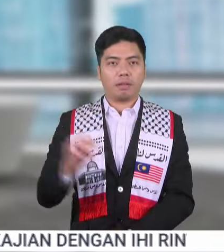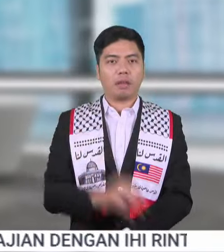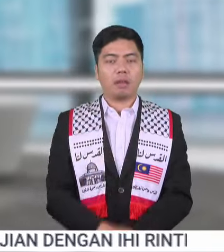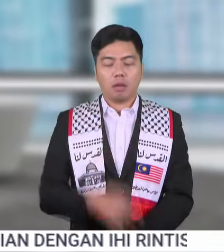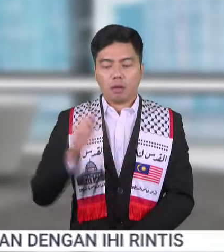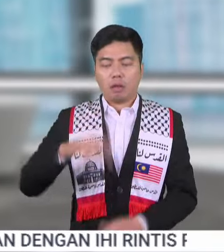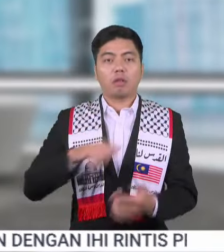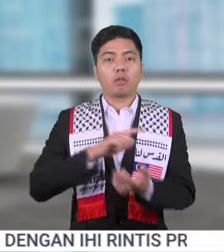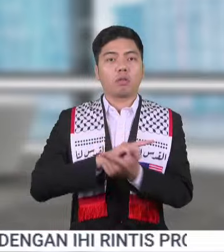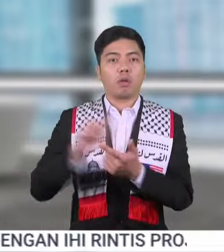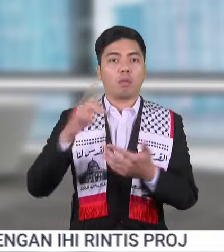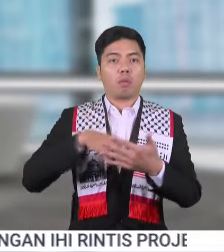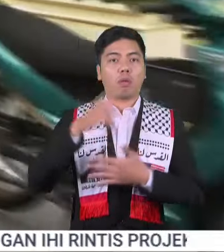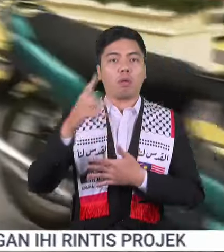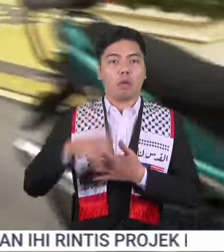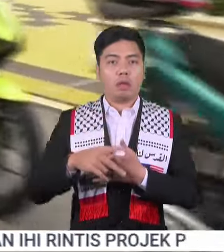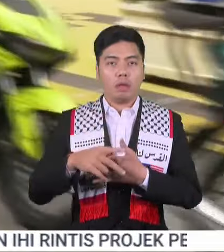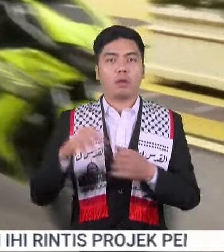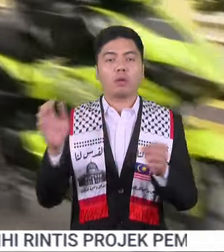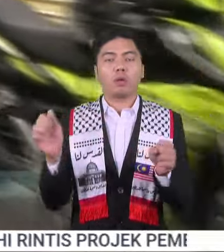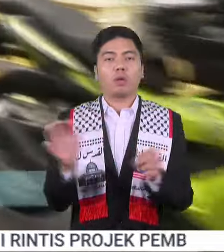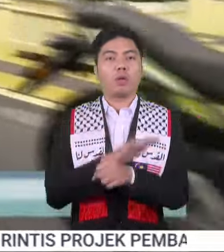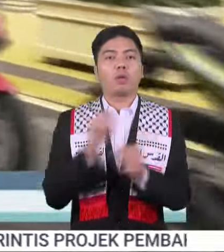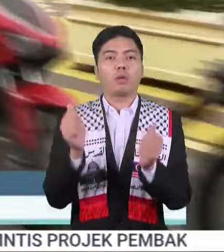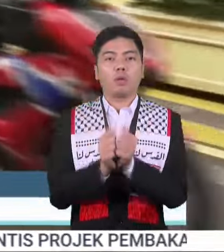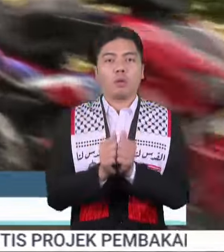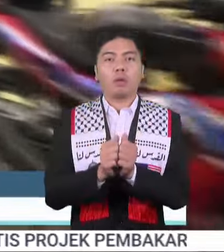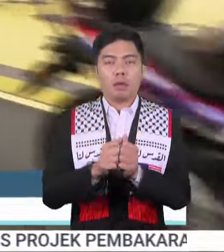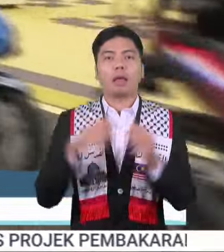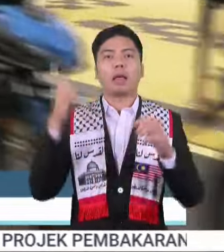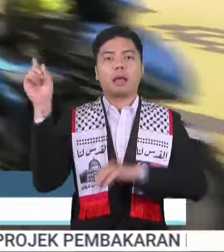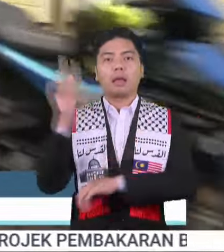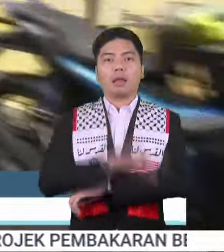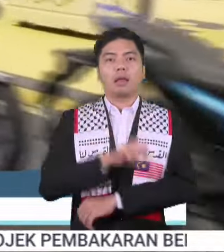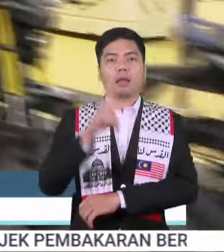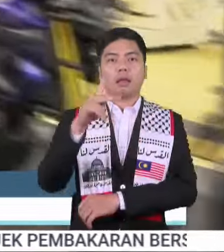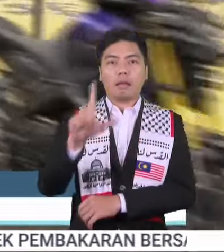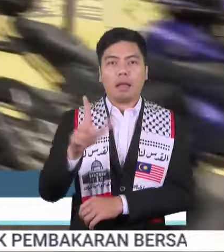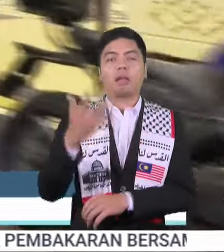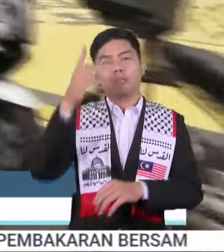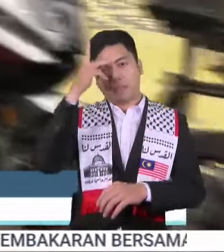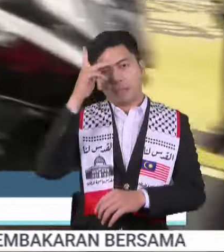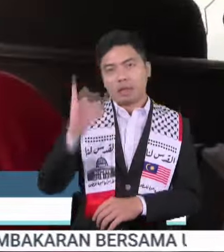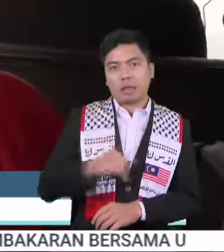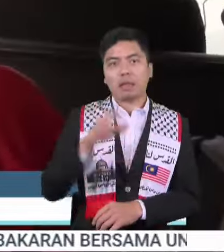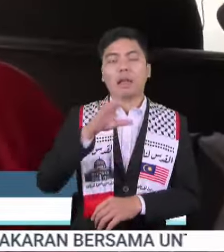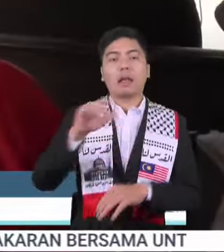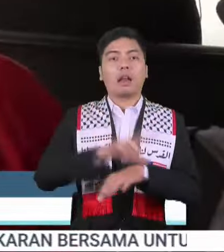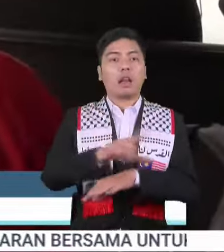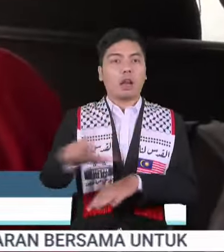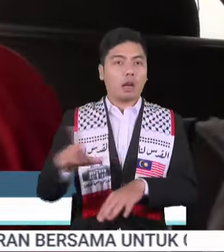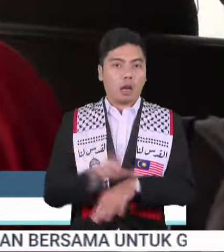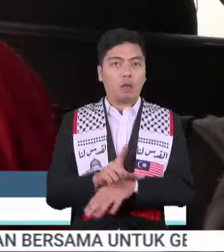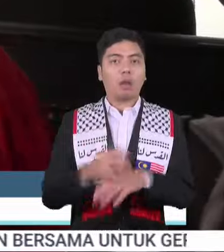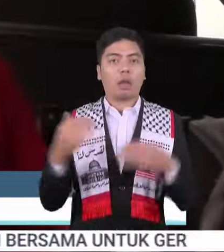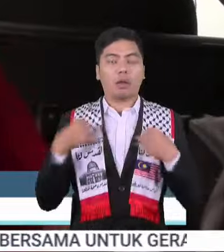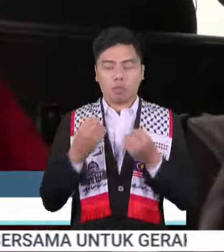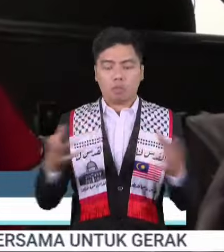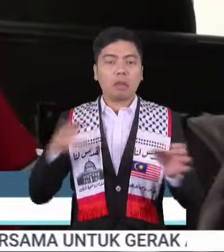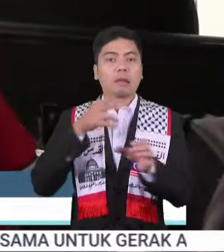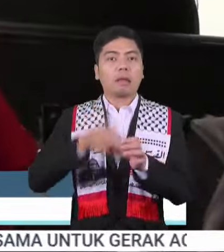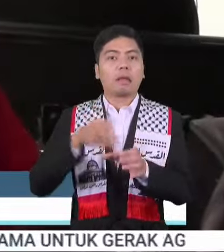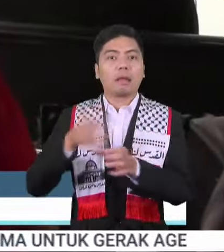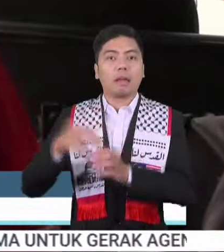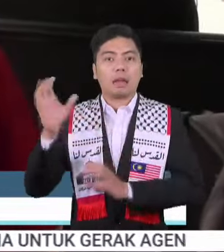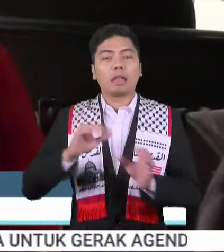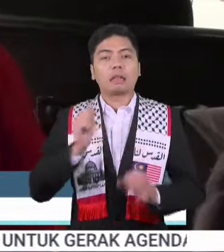km. Penganjurannya diadakan sempena sambutan Hari Wilayah Persekutuan Kuala Lumpur, Putrajaya dan Labuan yang melibatkan penyertaan